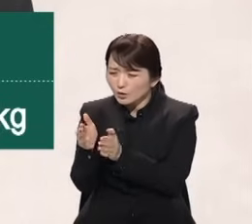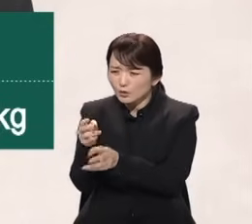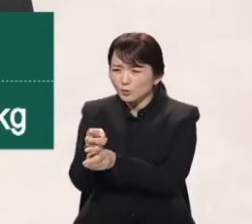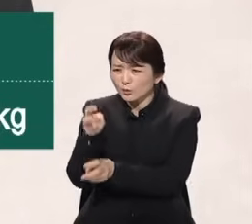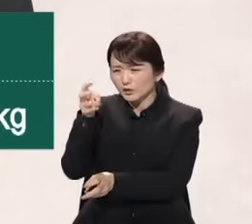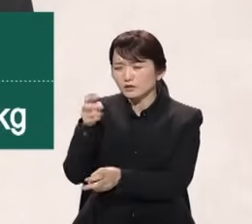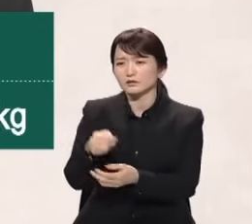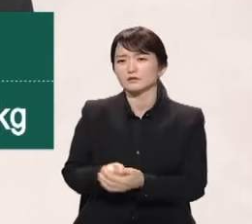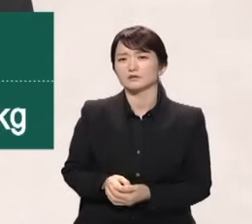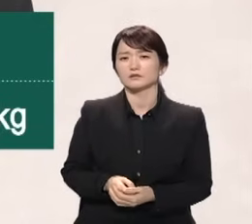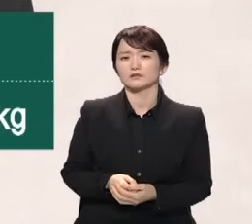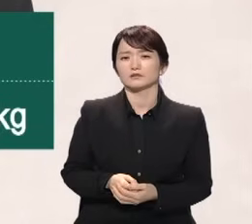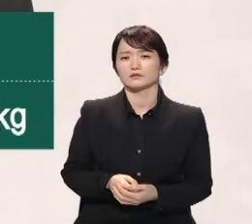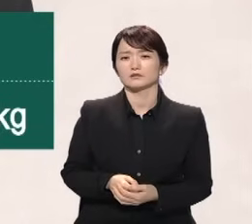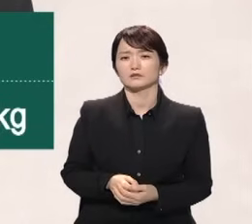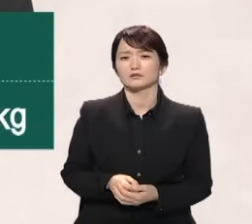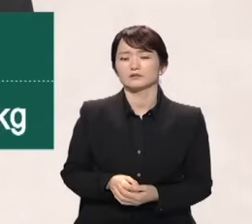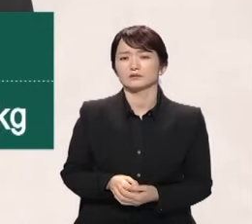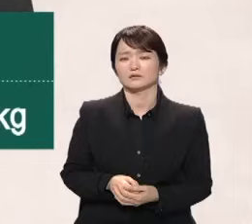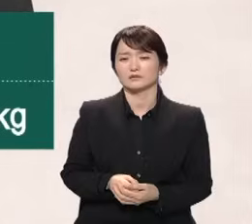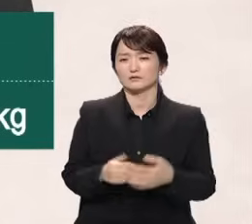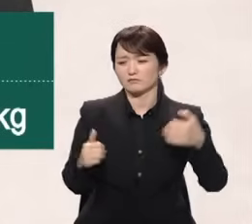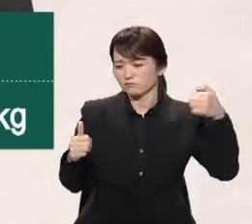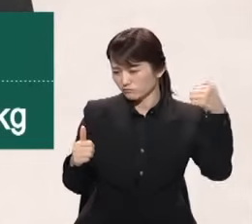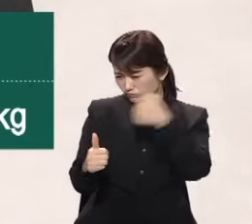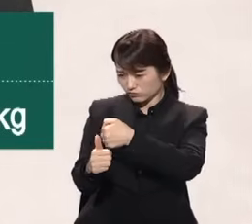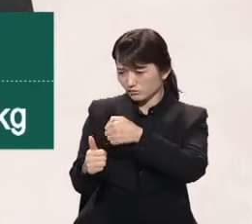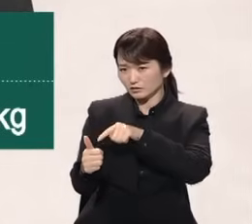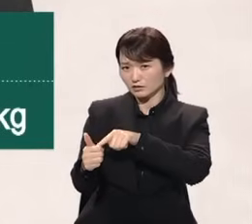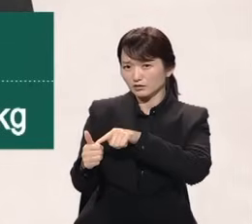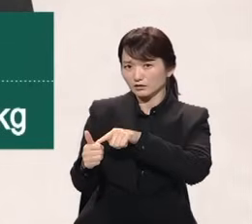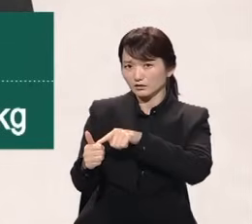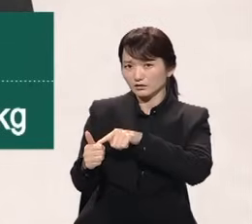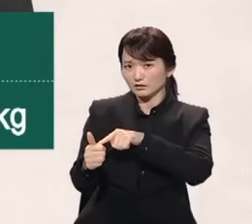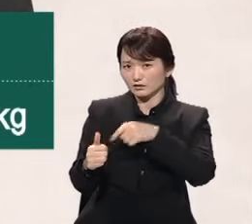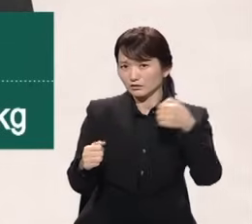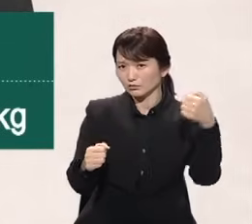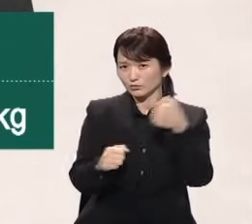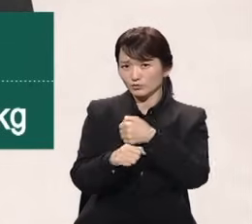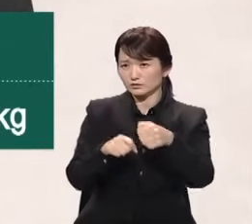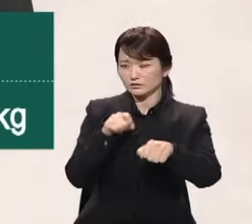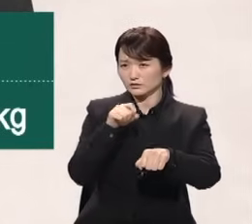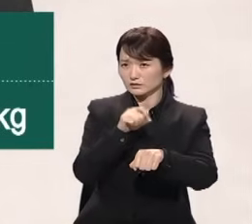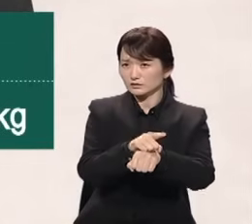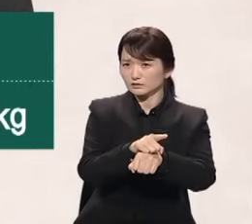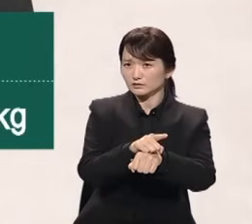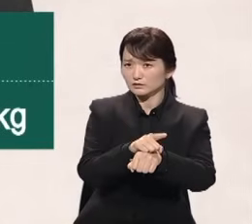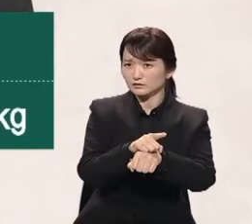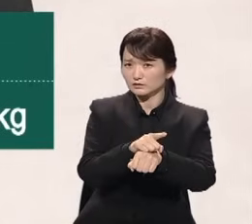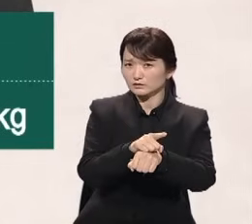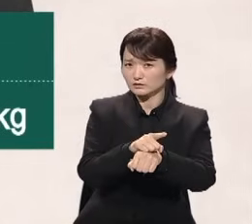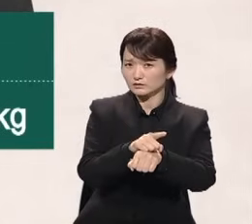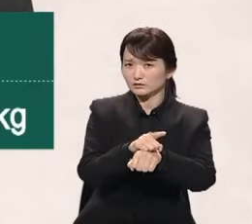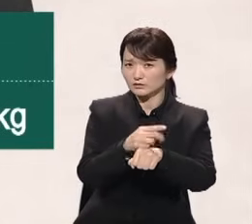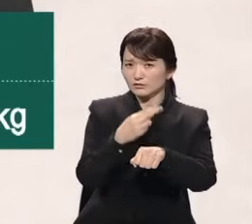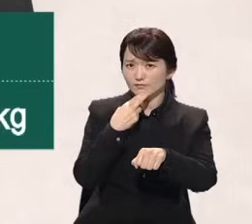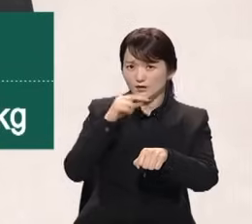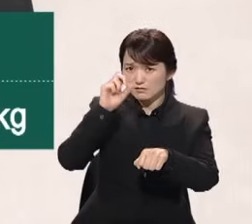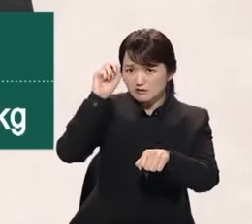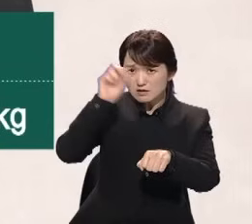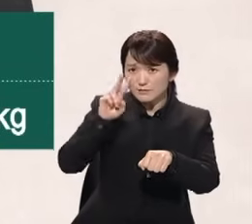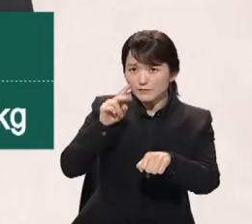얘기한 것처럼 저는 그 가해했던 행동이요. 그냥 어떤 폭력적인 성향이나 이런 어떤 그런 게 없는 습벽이 없는 사람이